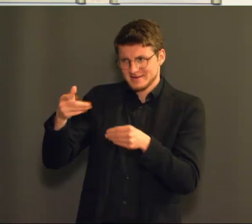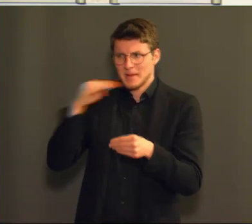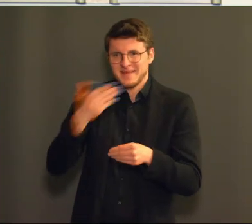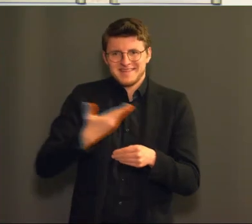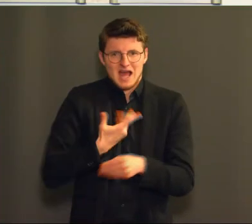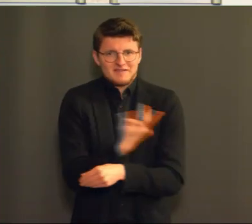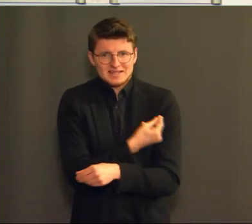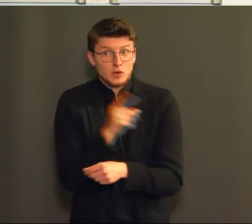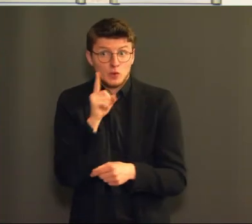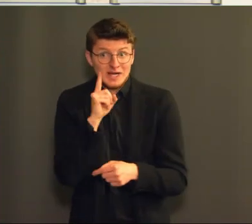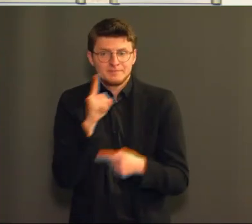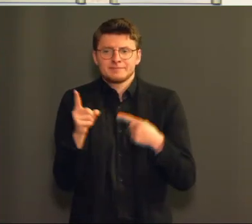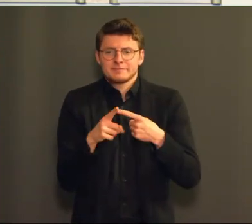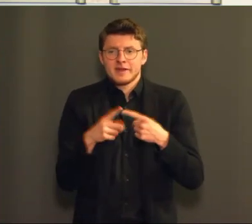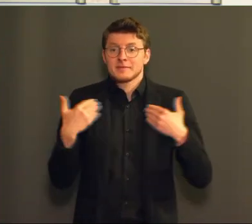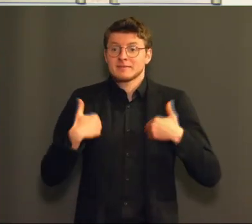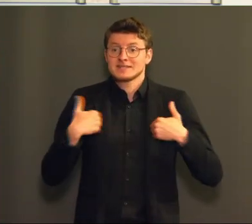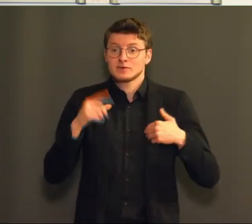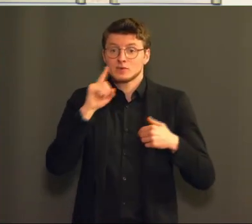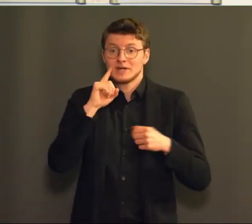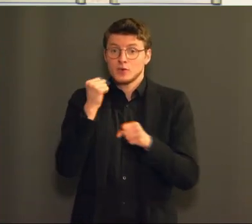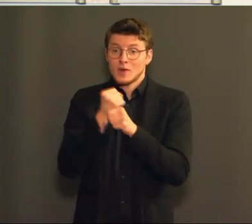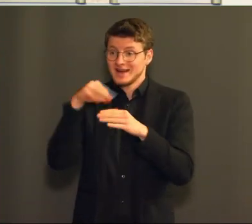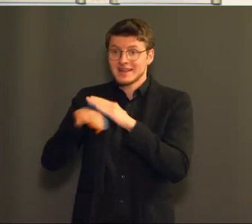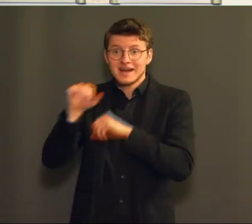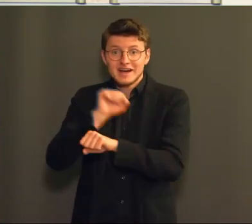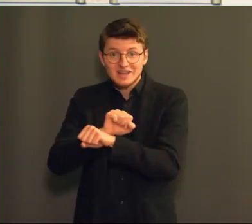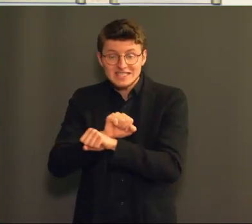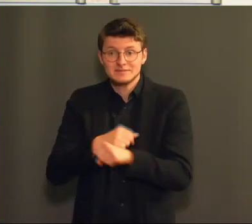en de olympische atleten en de zwangere vrouwen.